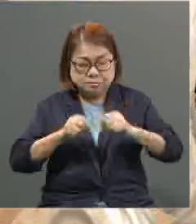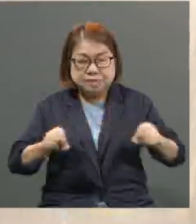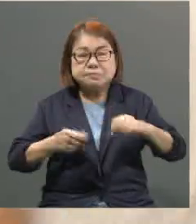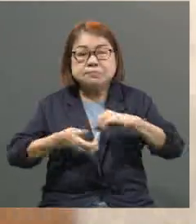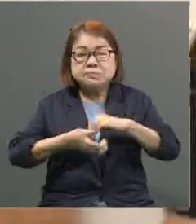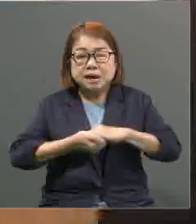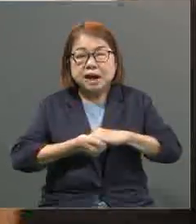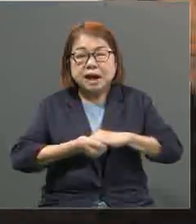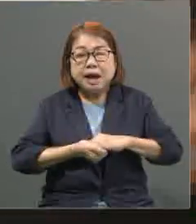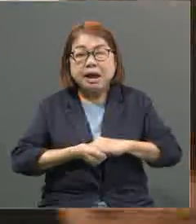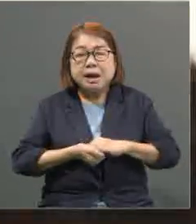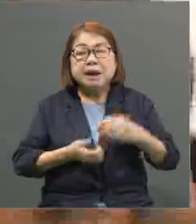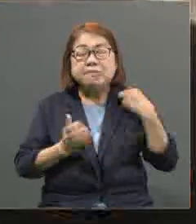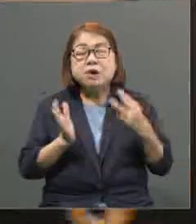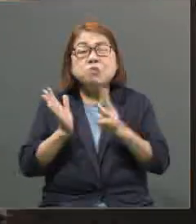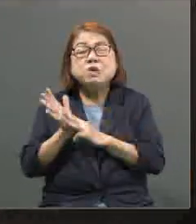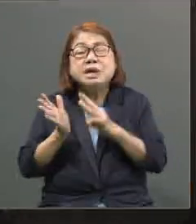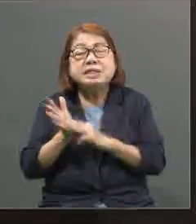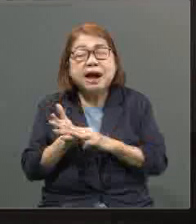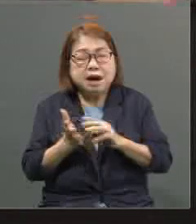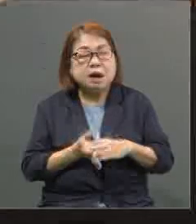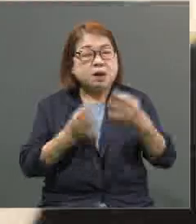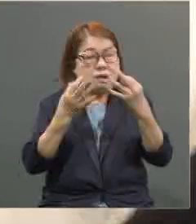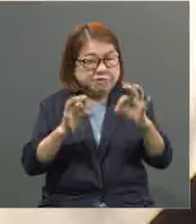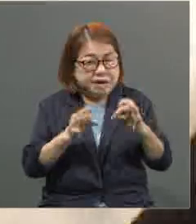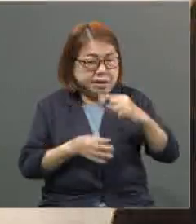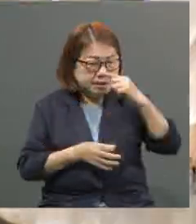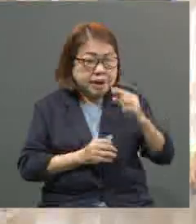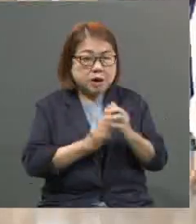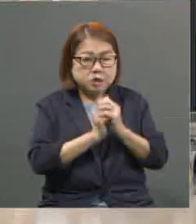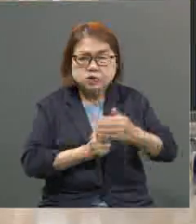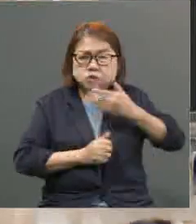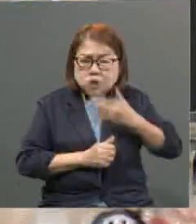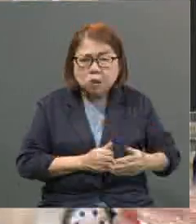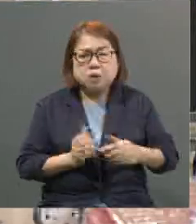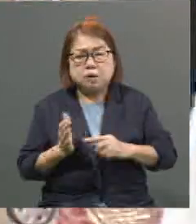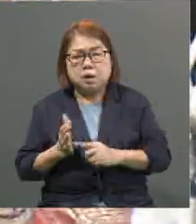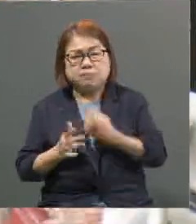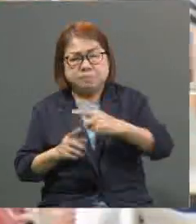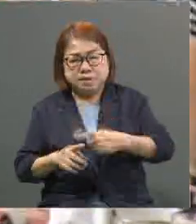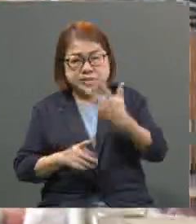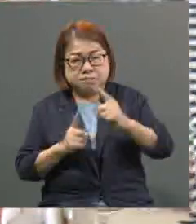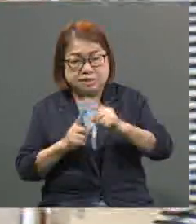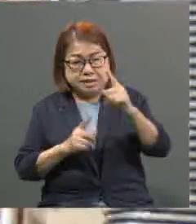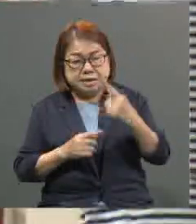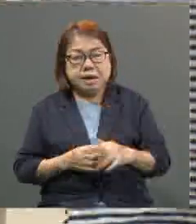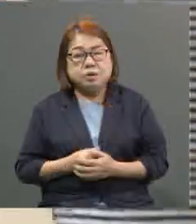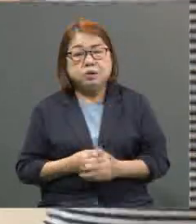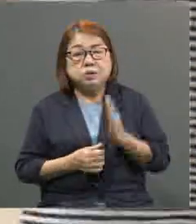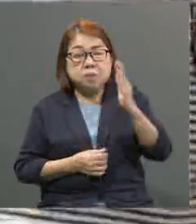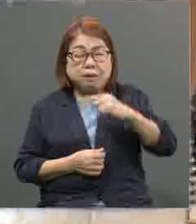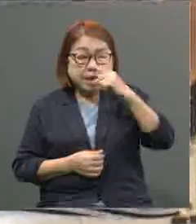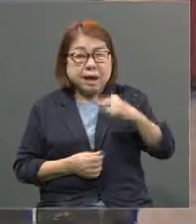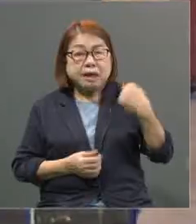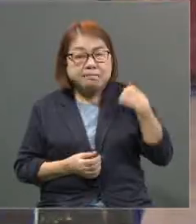วีซ่าฟรีไทยจีนถาวรที่จะเริ่มมีผลบังคับใช้ตั้งแต่ 1มีนาคมที่ผ่านมาเพราะฉะนั้นต่อไปนี้คนไทยผู้ถือ